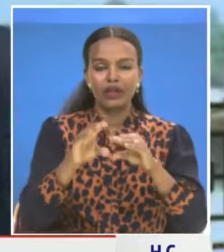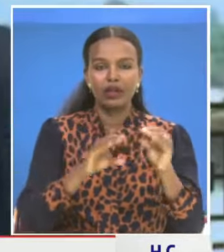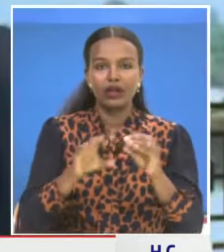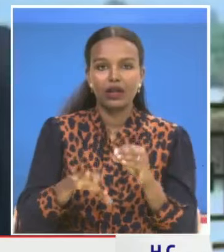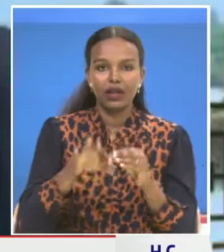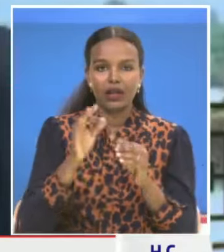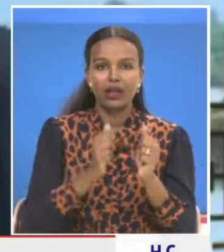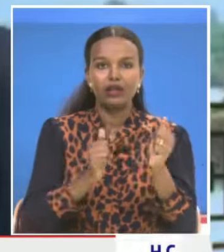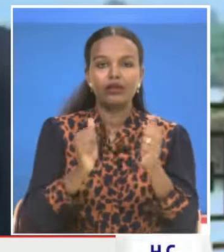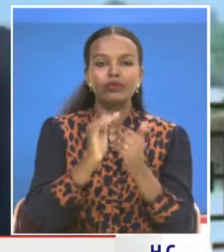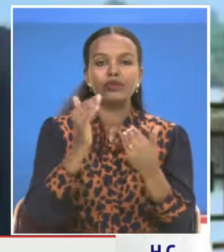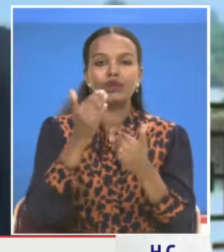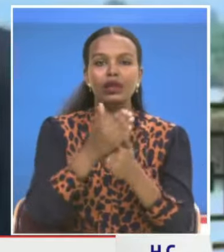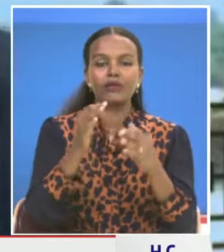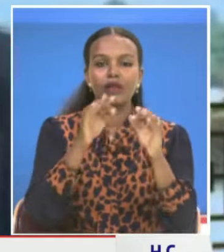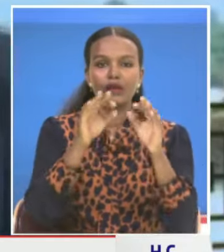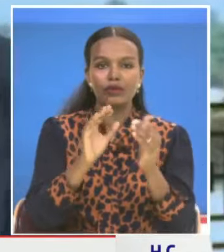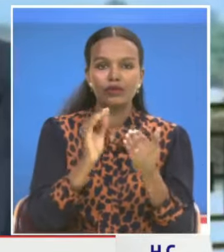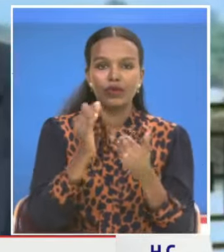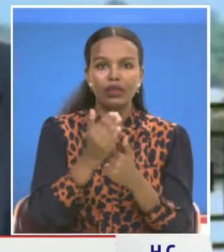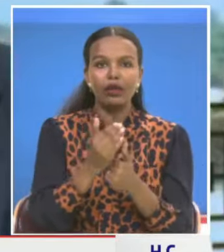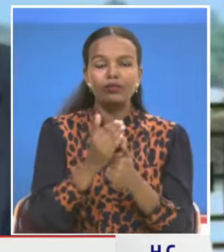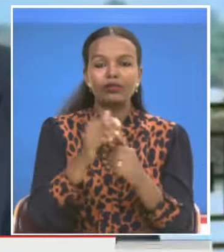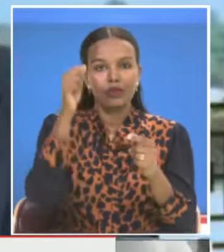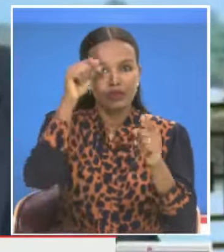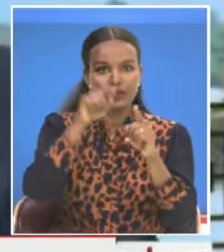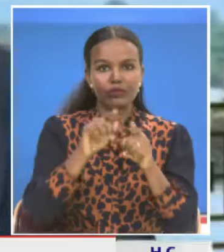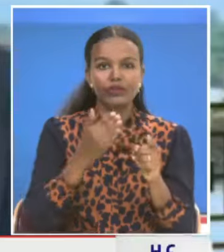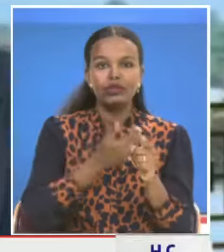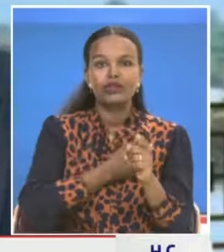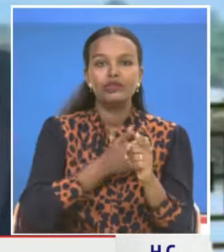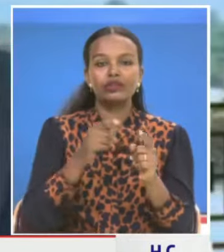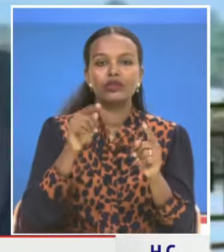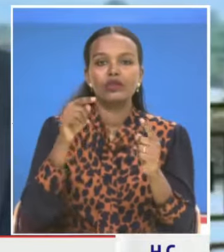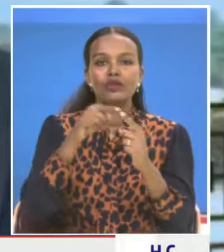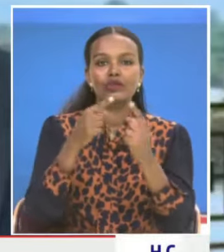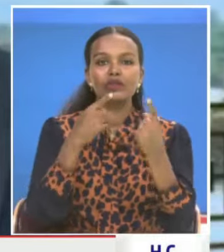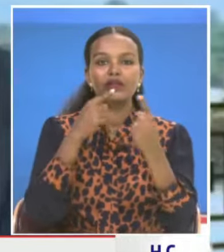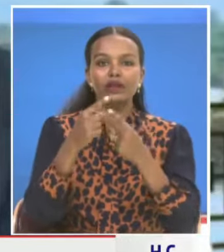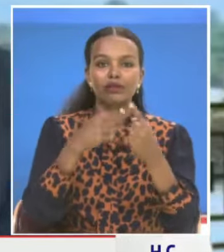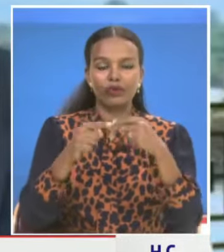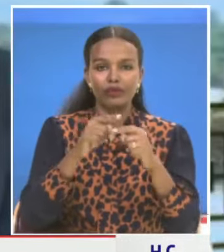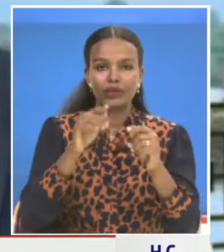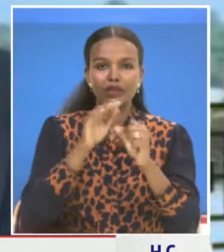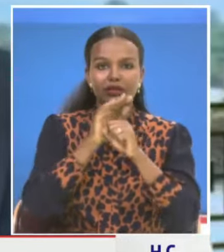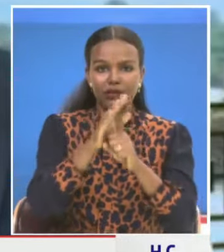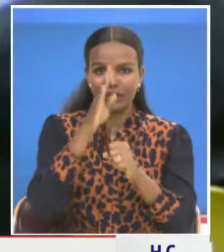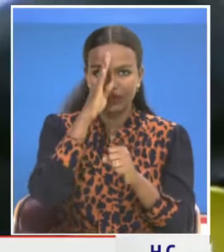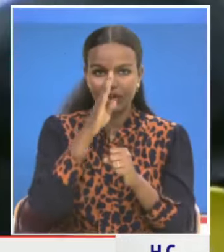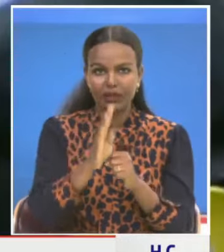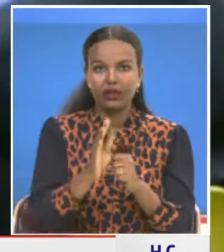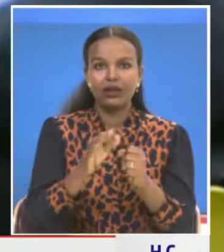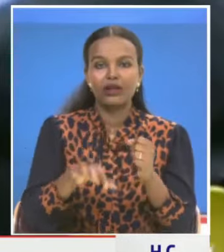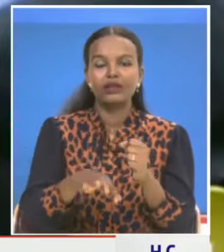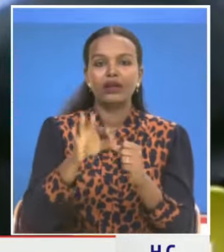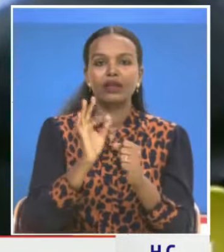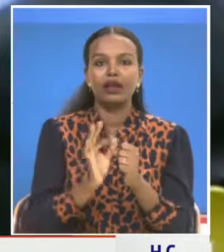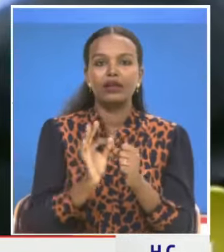ይገኛል። ቅድመ ሁኔታ በሌለበት ሁኔታ ወንድሞቻችን ወደ ድርድር የሚመጡበትን ግፊት እየፈጠርን